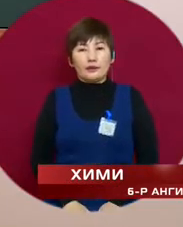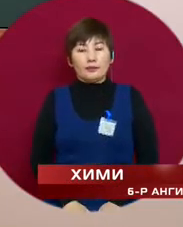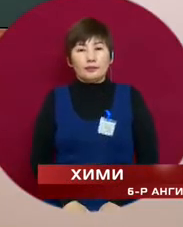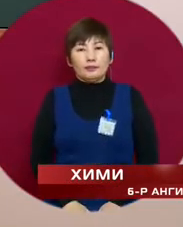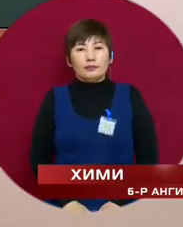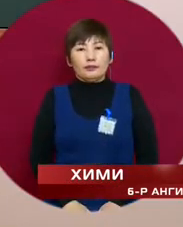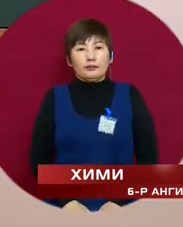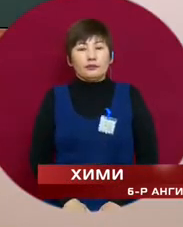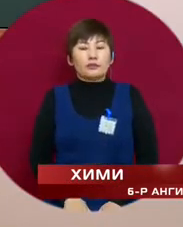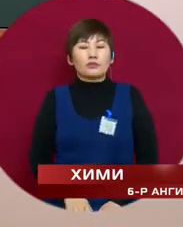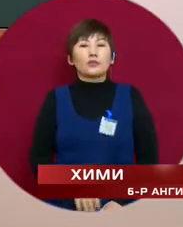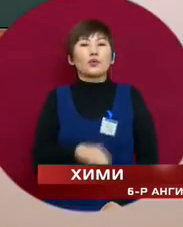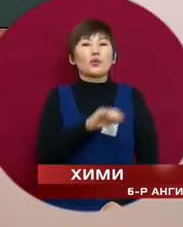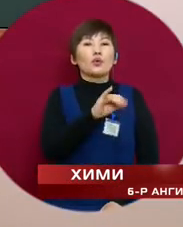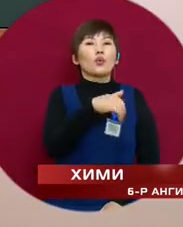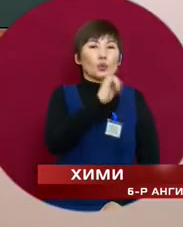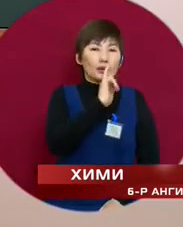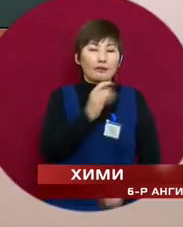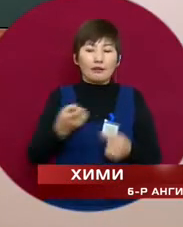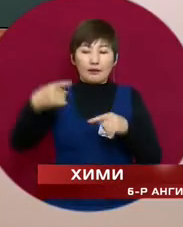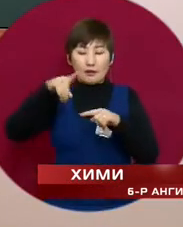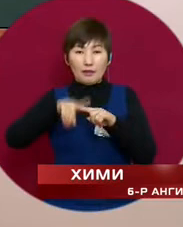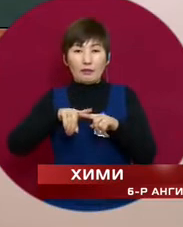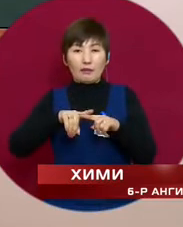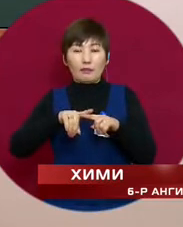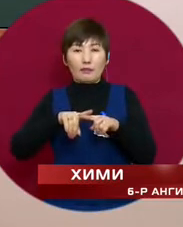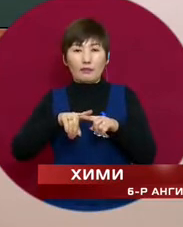За одоо колон дээрээ сахар хийлээ.